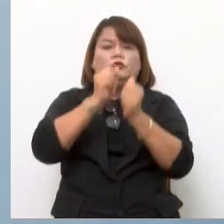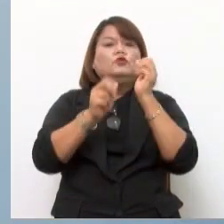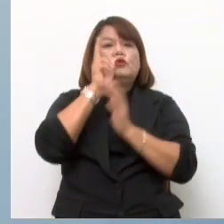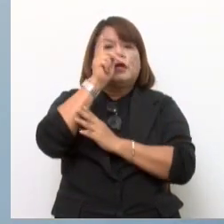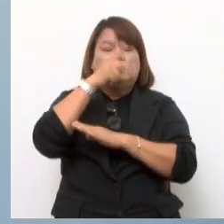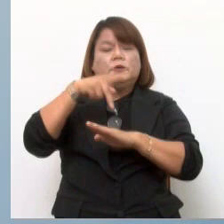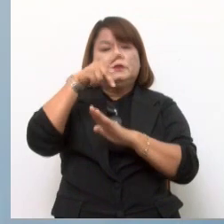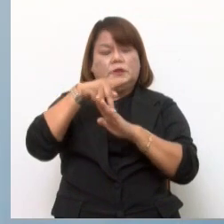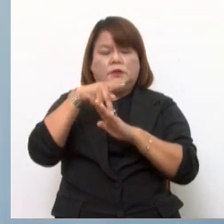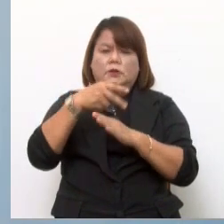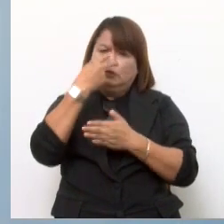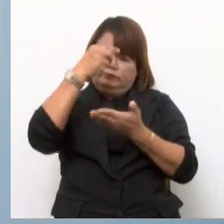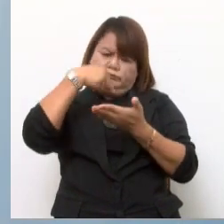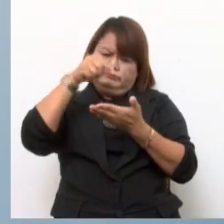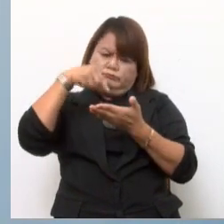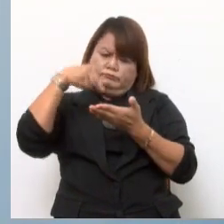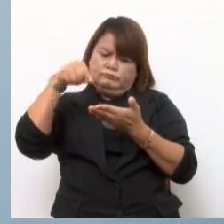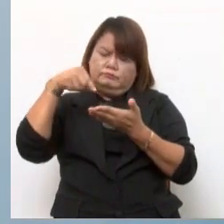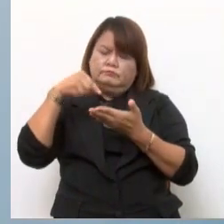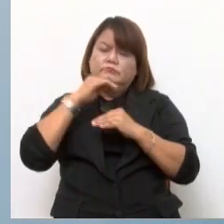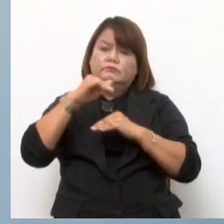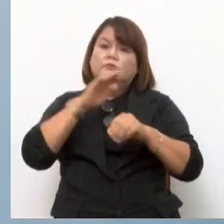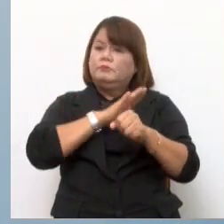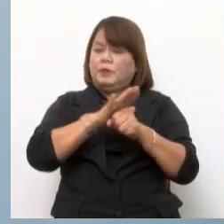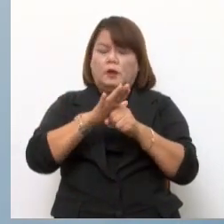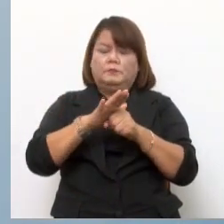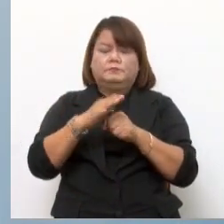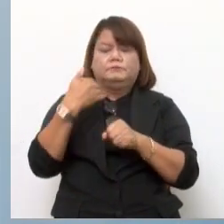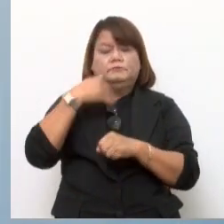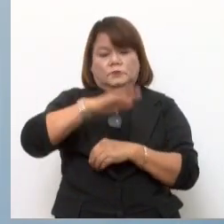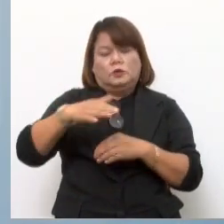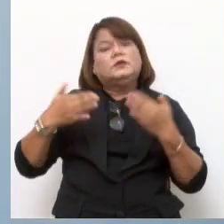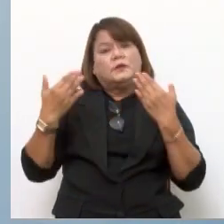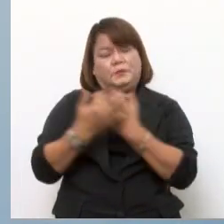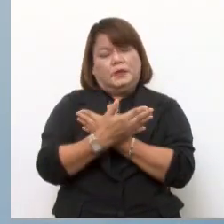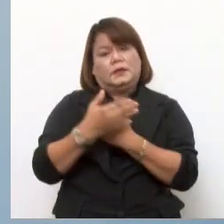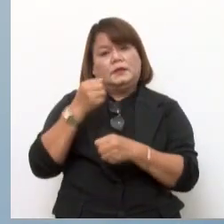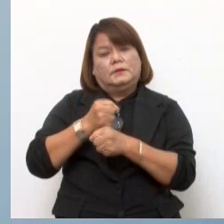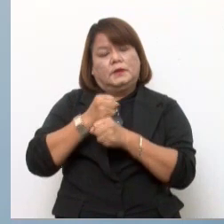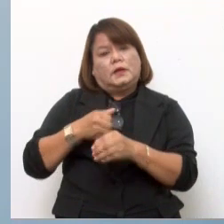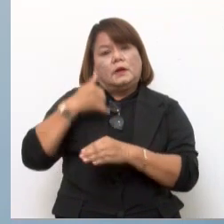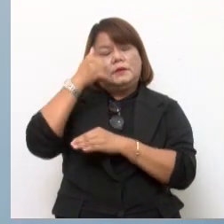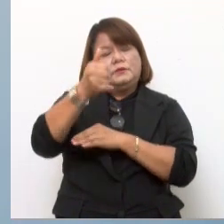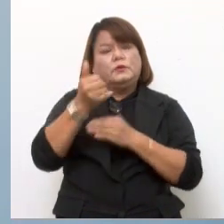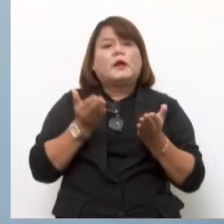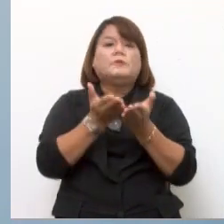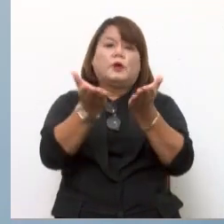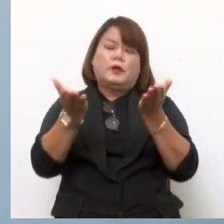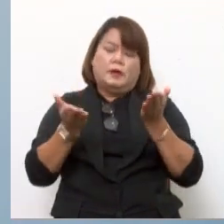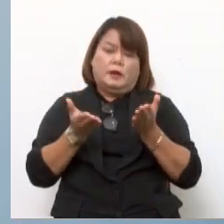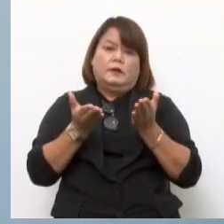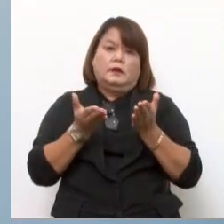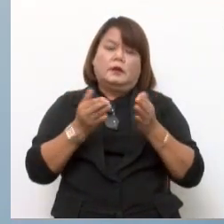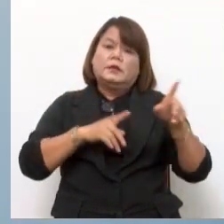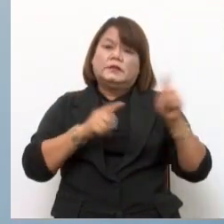ได้ตรวจสอบคุณสมบัตินะครับส่วนน้องๆที่จะเปลี่ยนสายงานเข้ามาสู่สายการบริหารก็เต